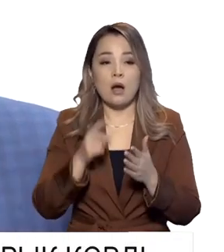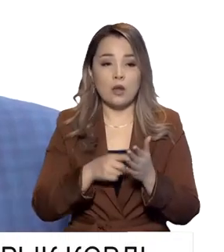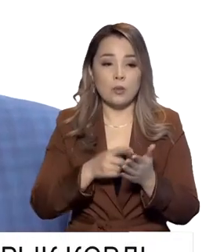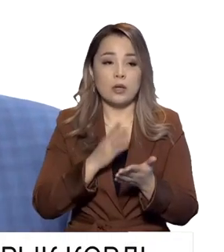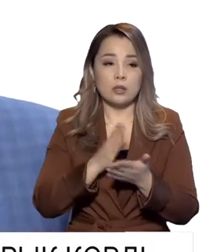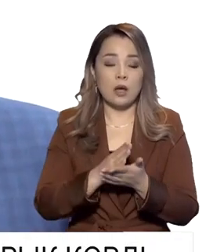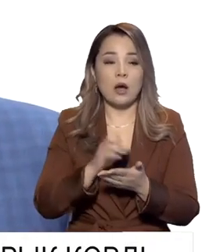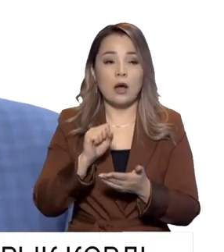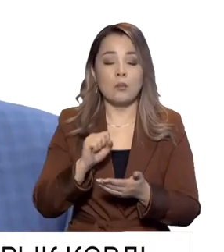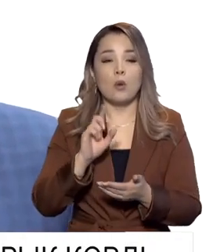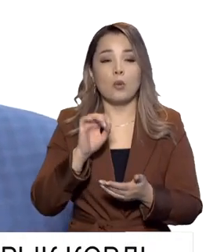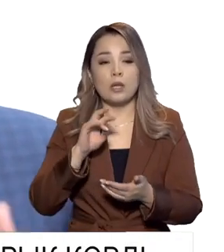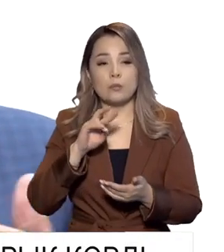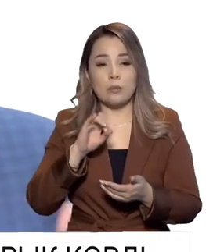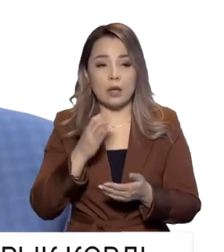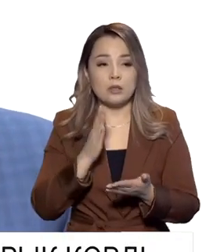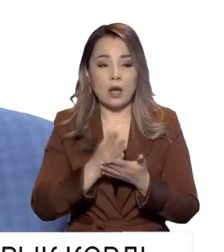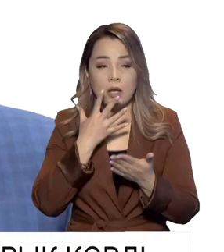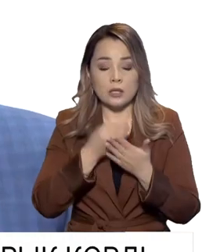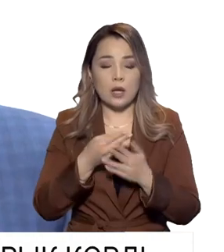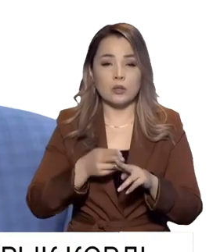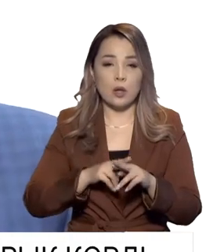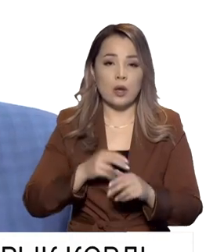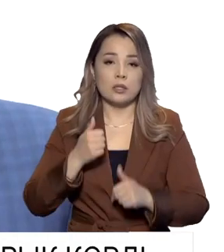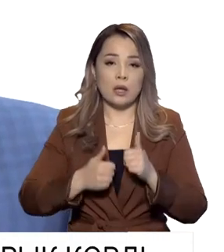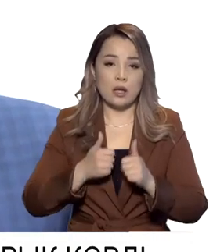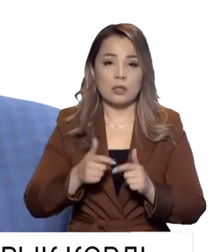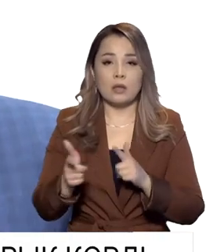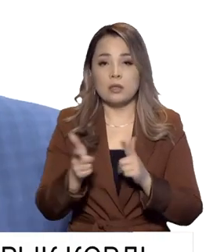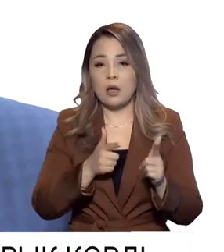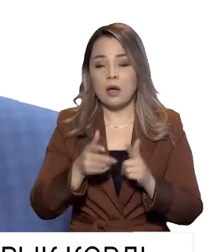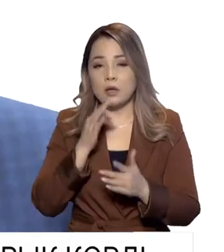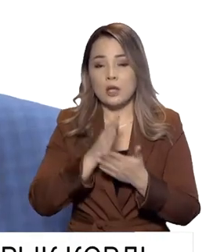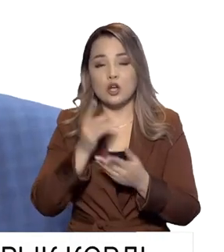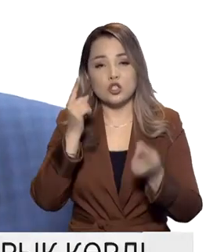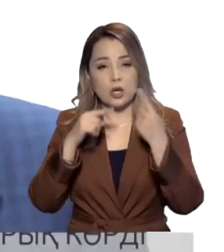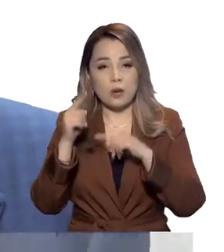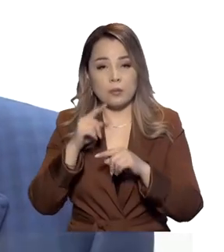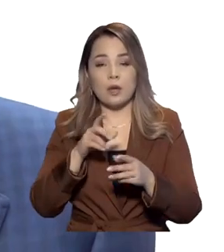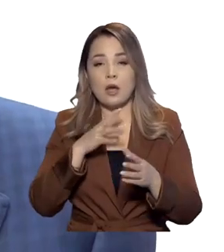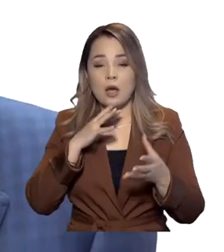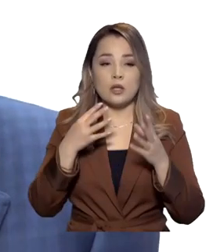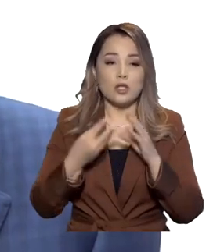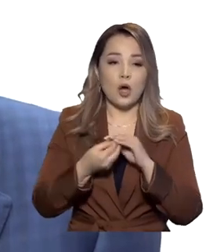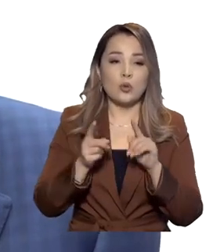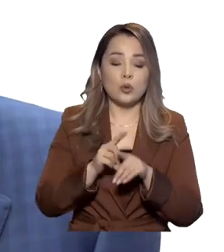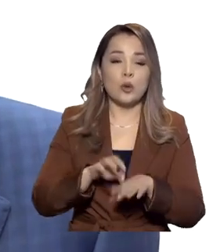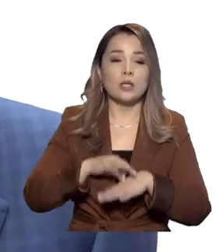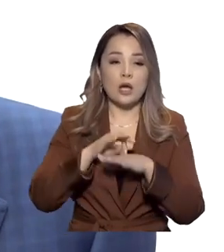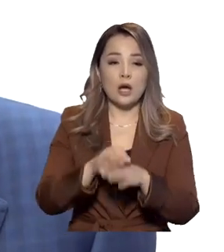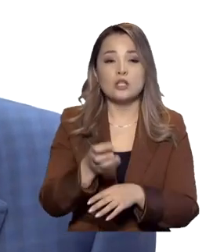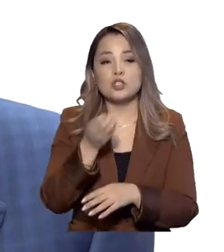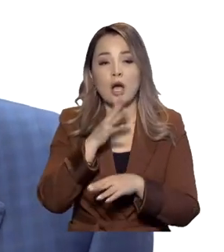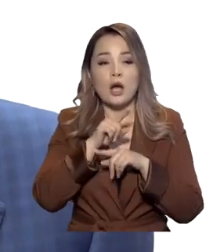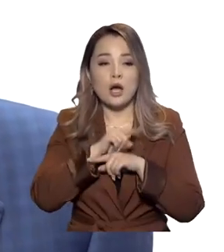Абай Құнанбайұлына және үш арысқа дайындалған болатын. Менің шығармаларым халықты ауызбіршілікке шақырып, жақсылыққа үндейді.